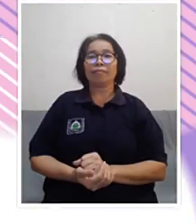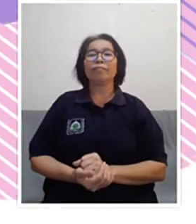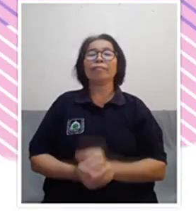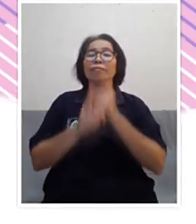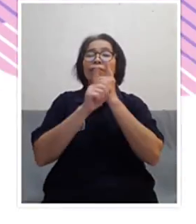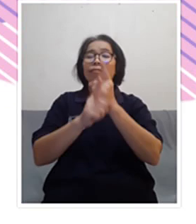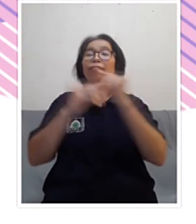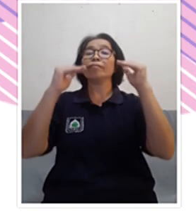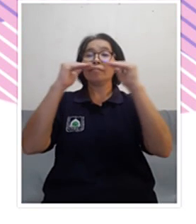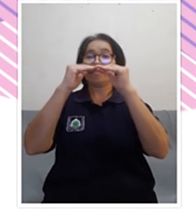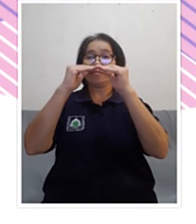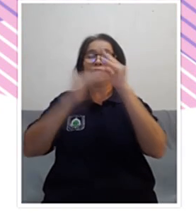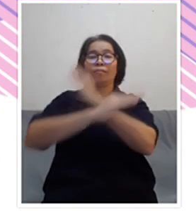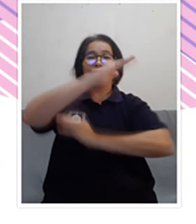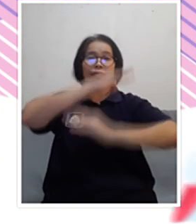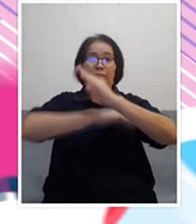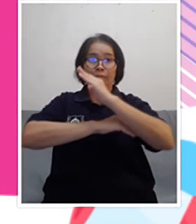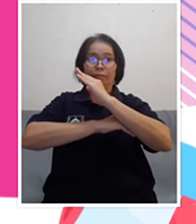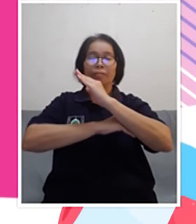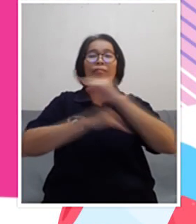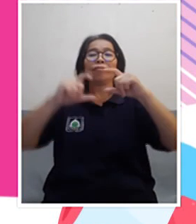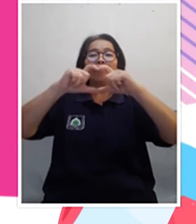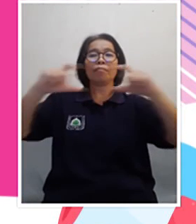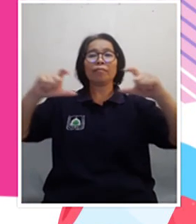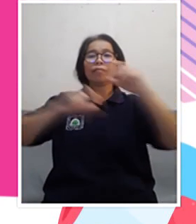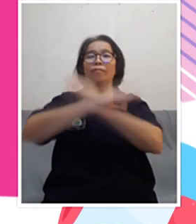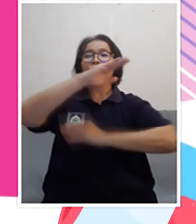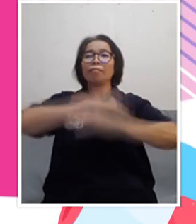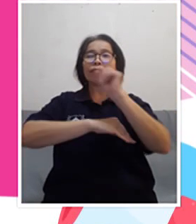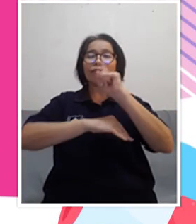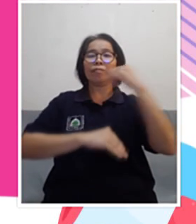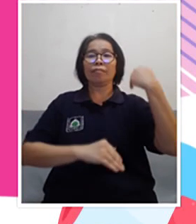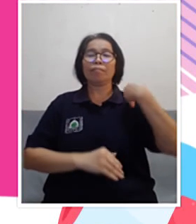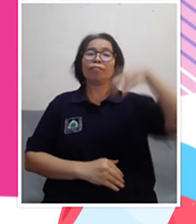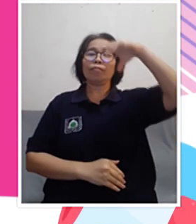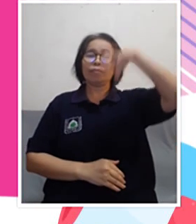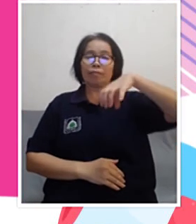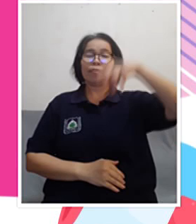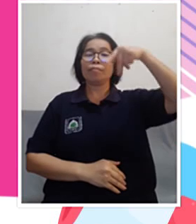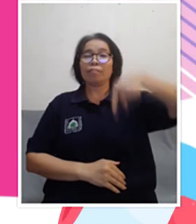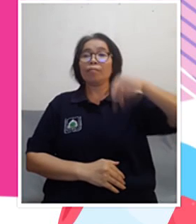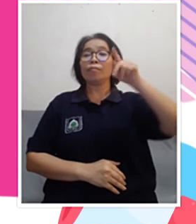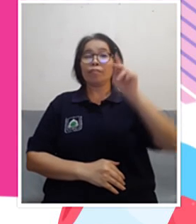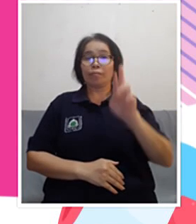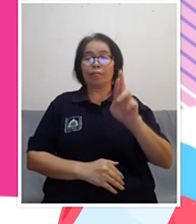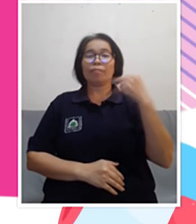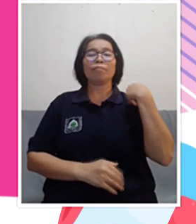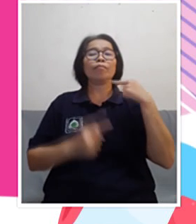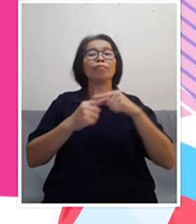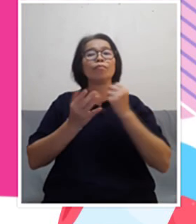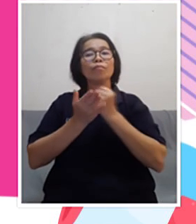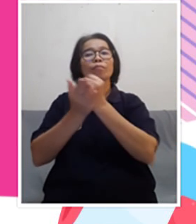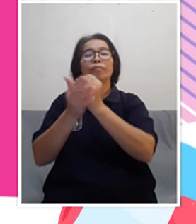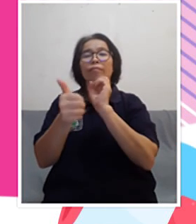ตามสิทธิประโยชน์และความคุ้มครองคนพิการโดยกรมส่งเสริมและพัฒนาคุณภาพชีวิตคนพิการคอยให้คำแนะนำค